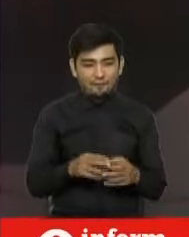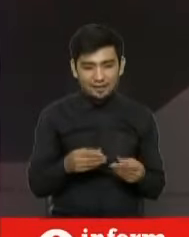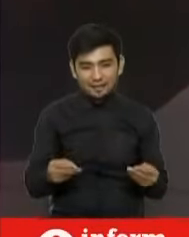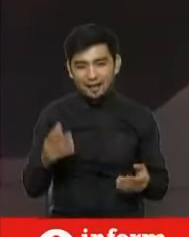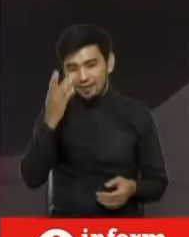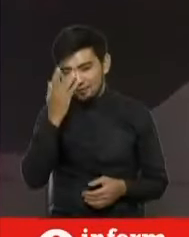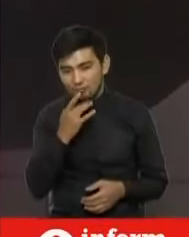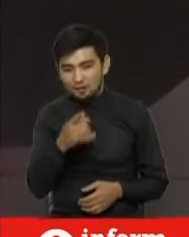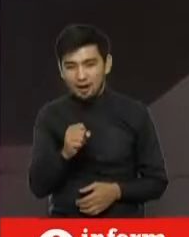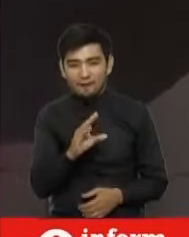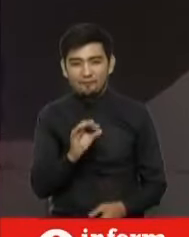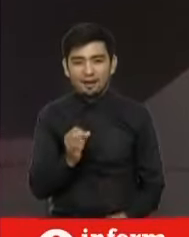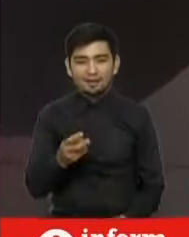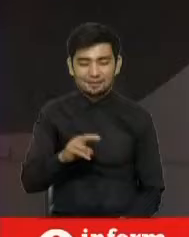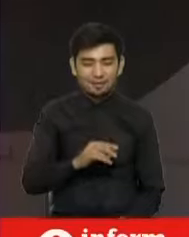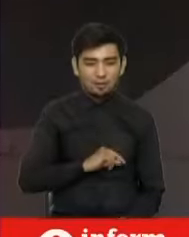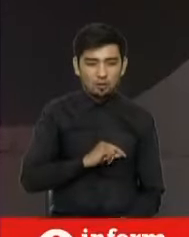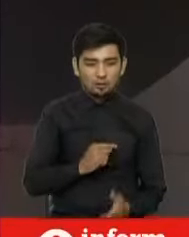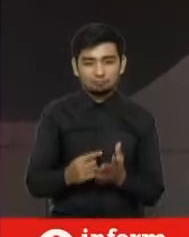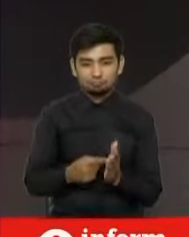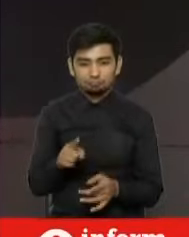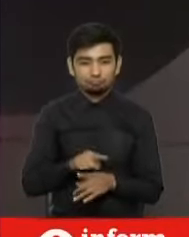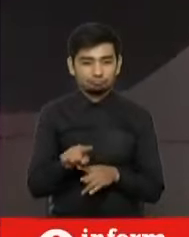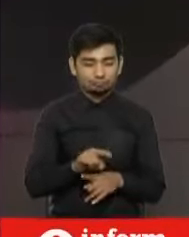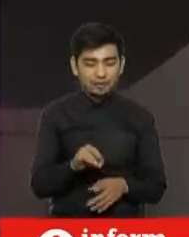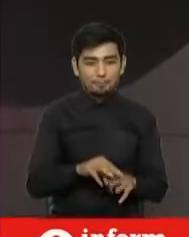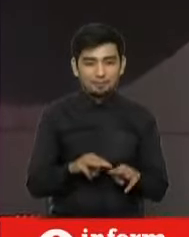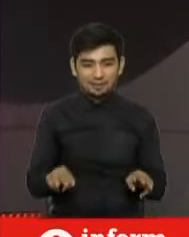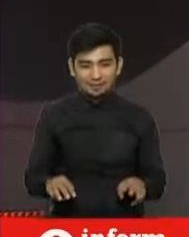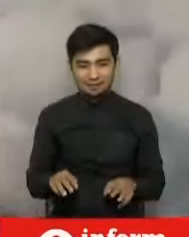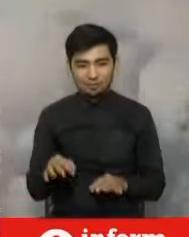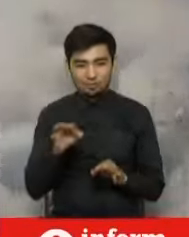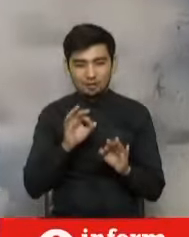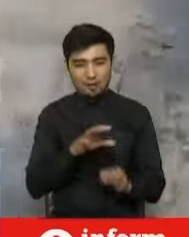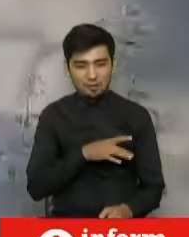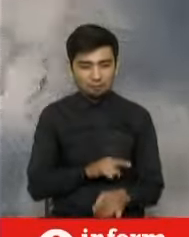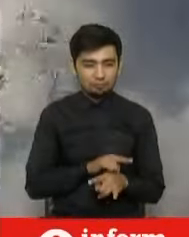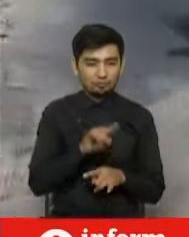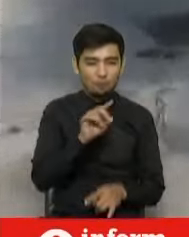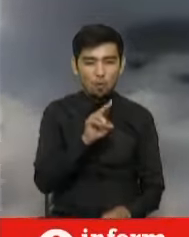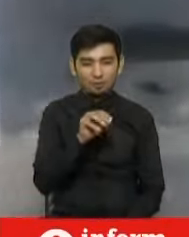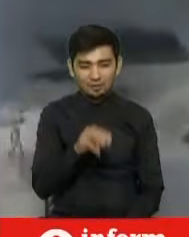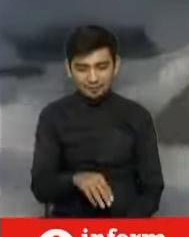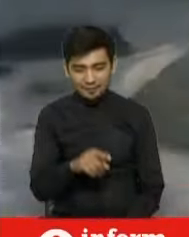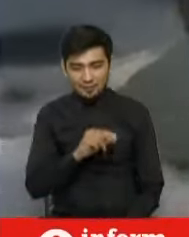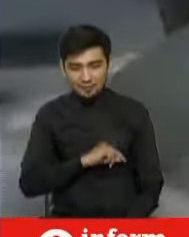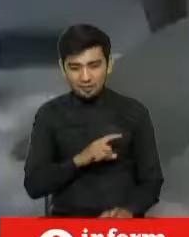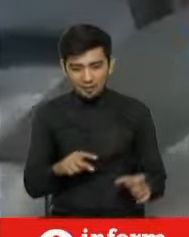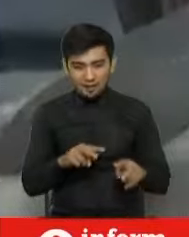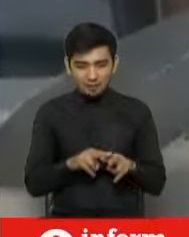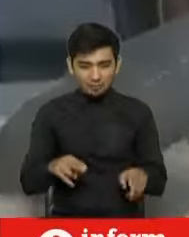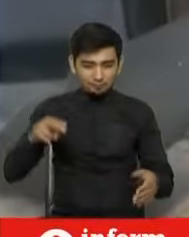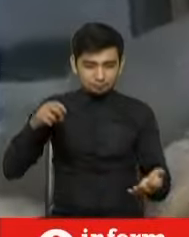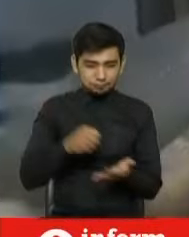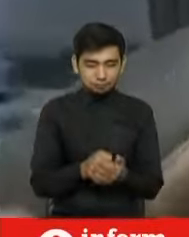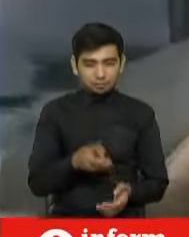мезгілінде авиациялық жұмыстарға тартылады. Бұл туралы көлік министрлігі мәлімдеді. Азаматтық авиация комитетінің өкілдері осындай апаттарға